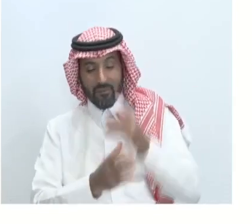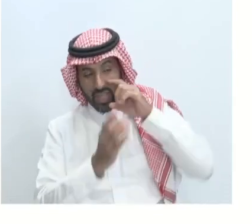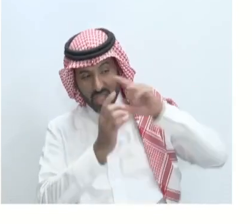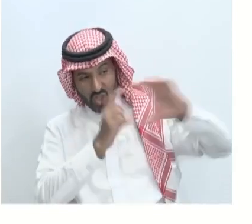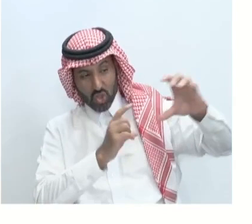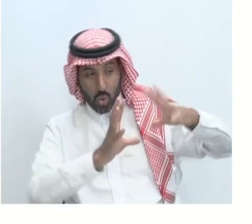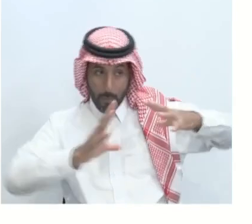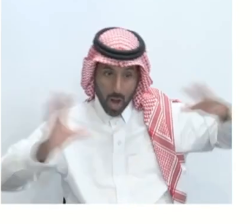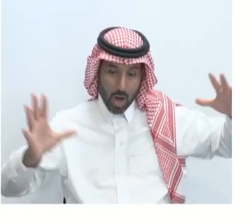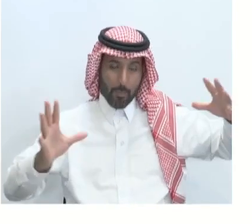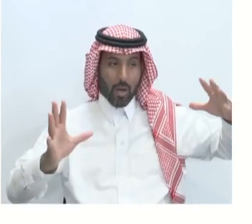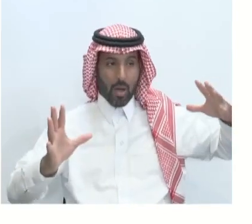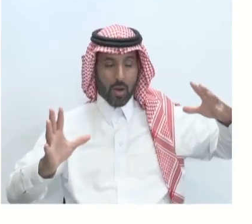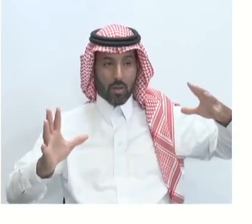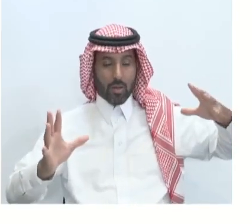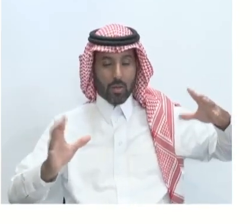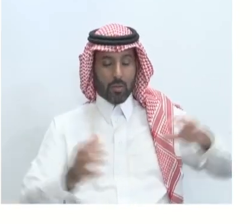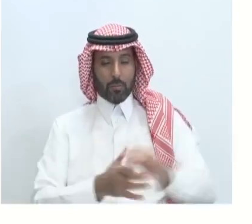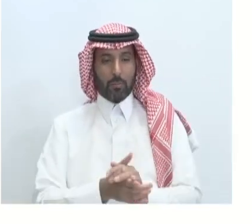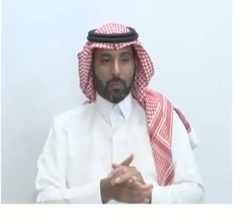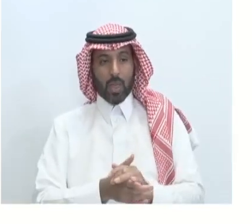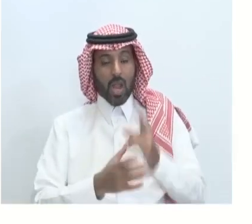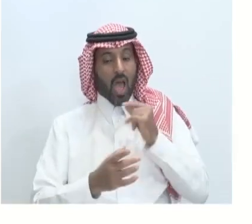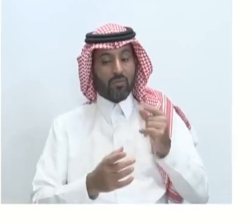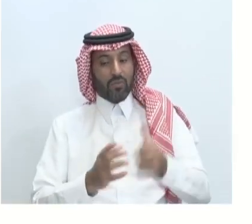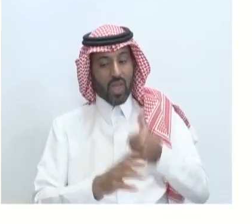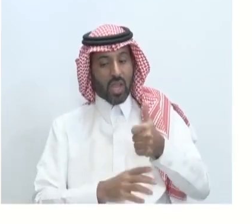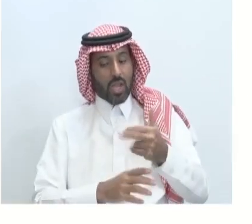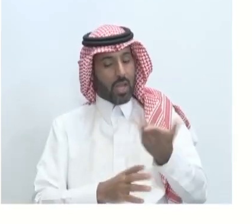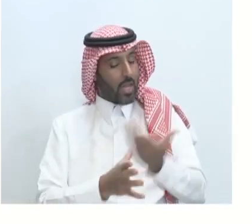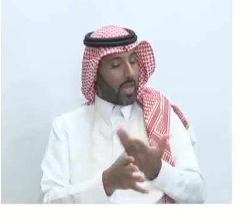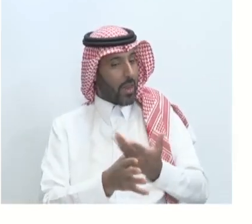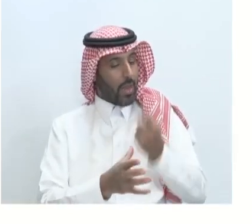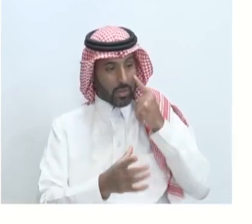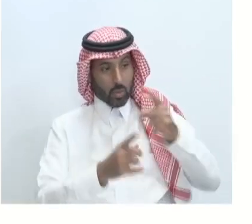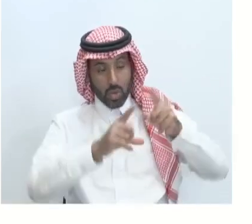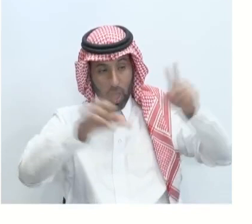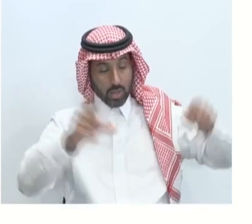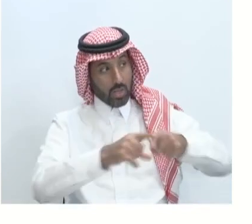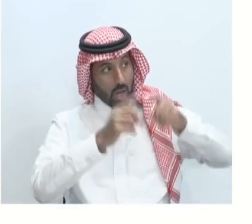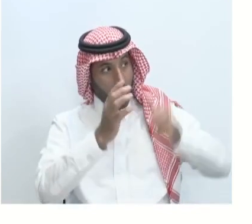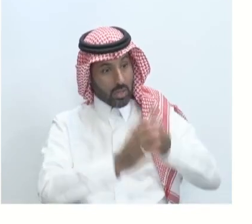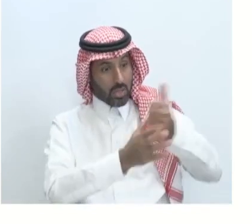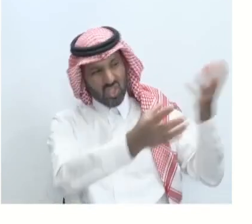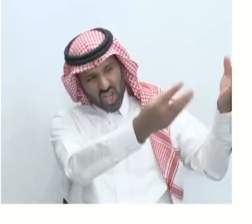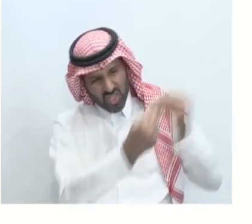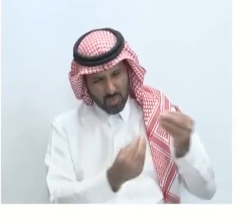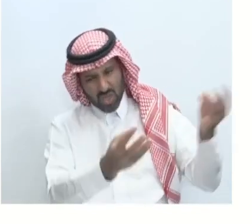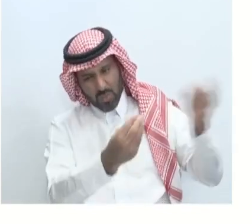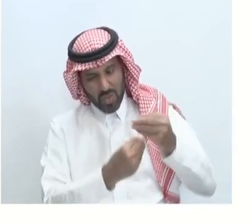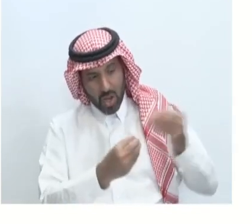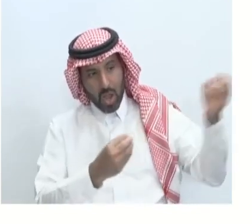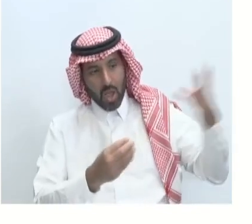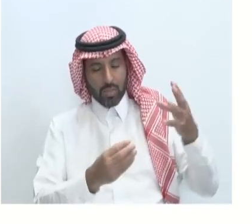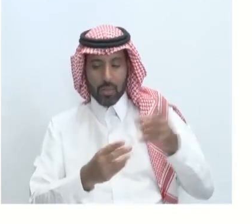الاكبر او التلسكوبات الاكبر هي الافضل لانها ستكون اقدر على تجميع كميه اكبر من الضوء